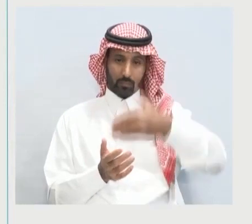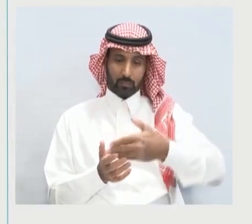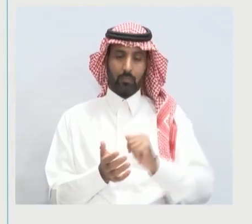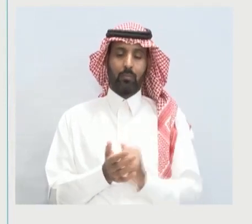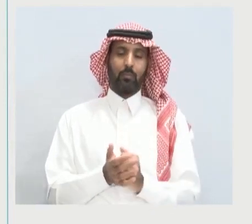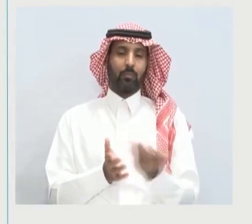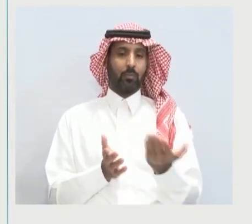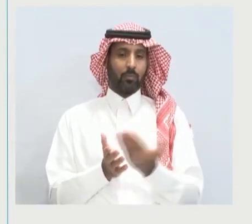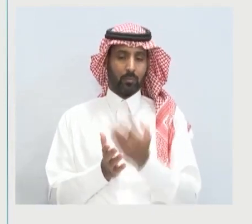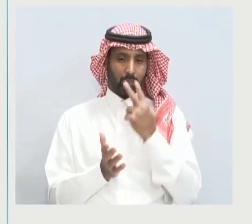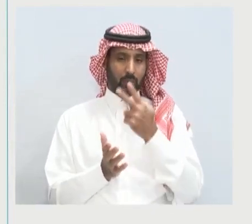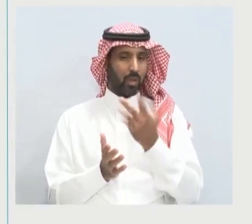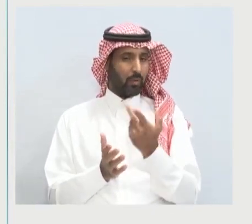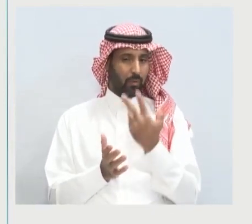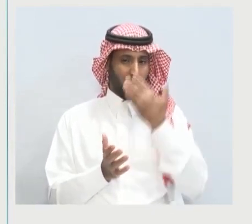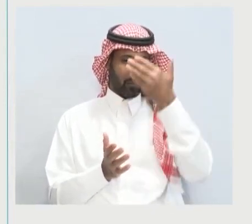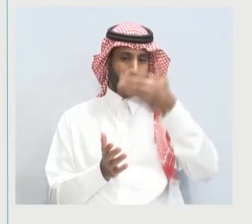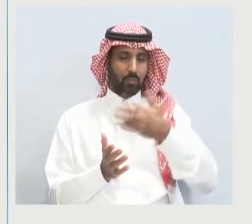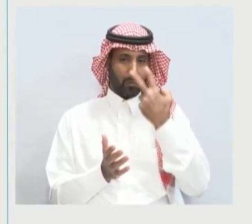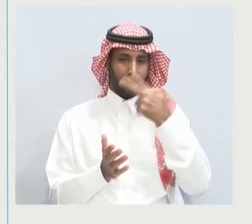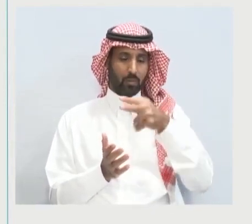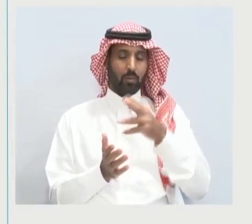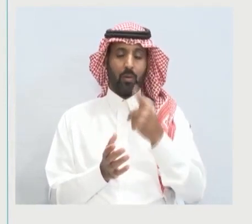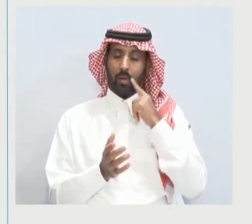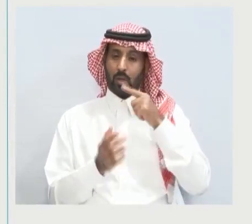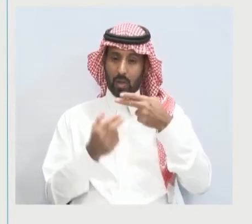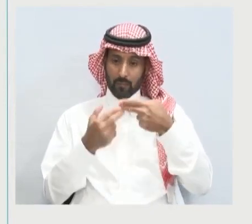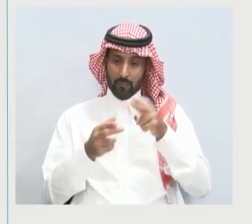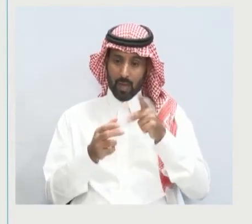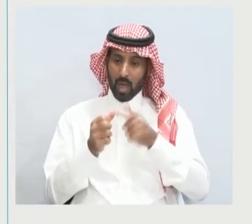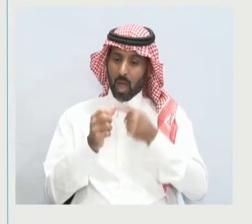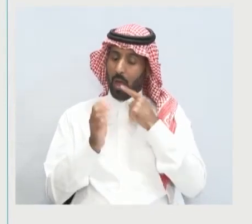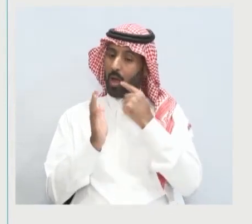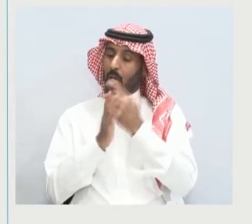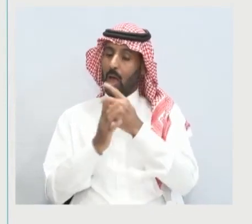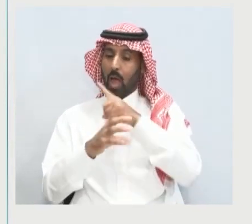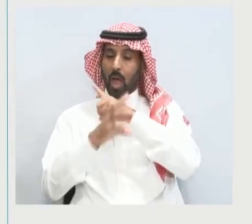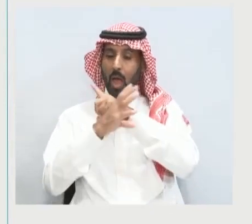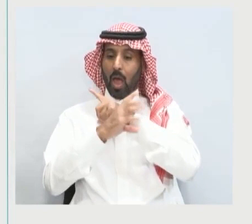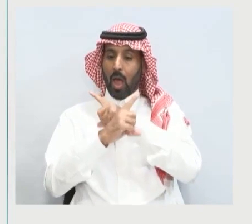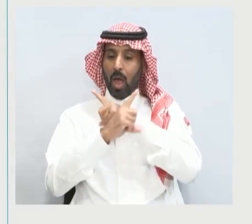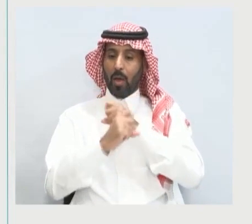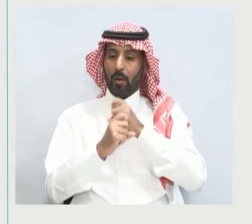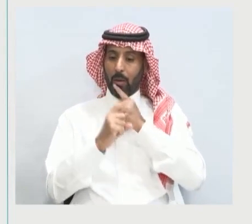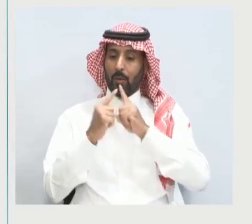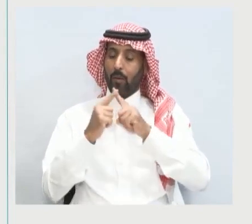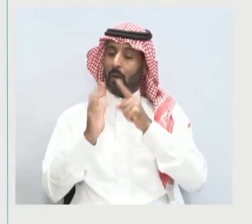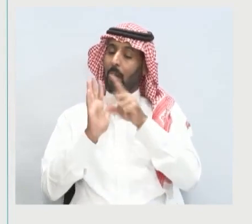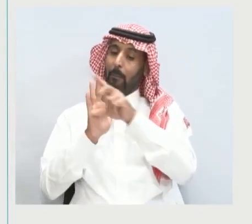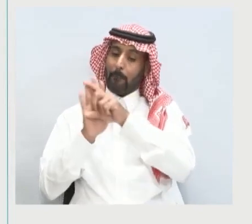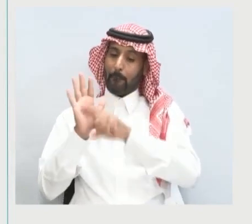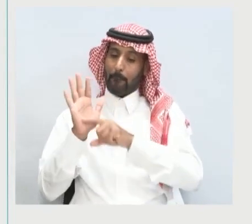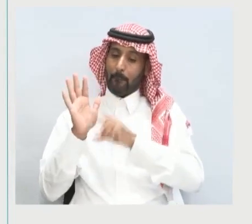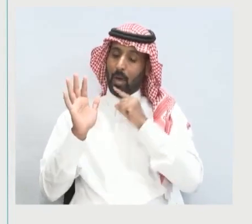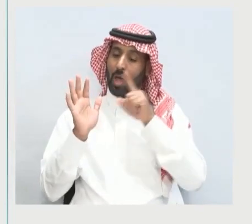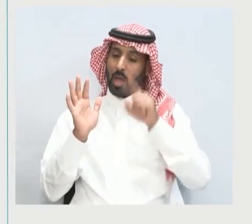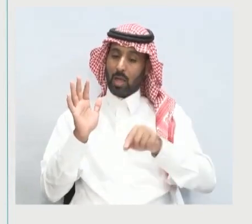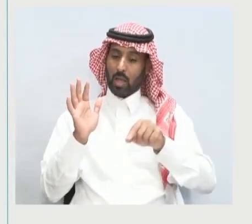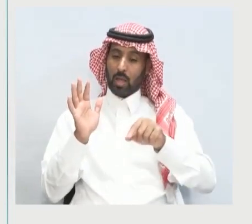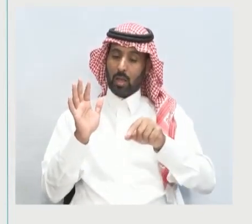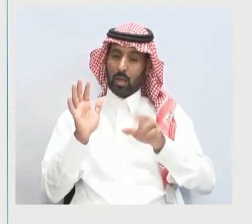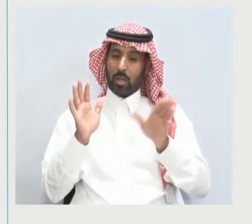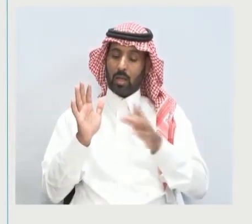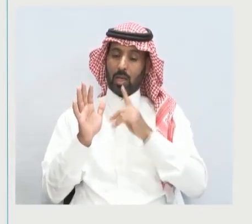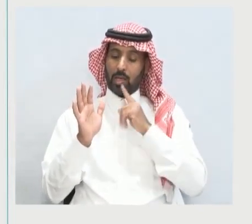تطبيق العملي لتنسيق ايقونه بعد فتح برنامج او المصنف المحفوظ نضغط على الايقونه